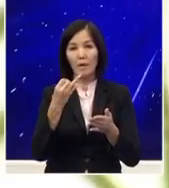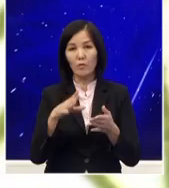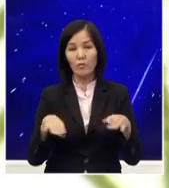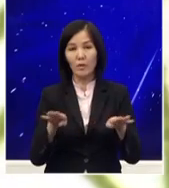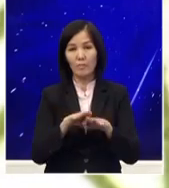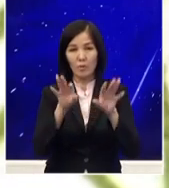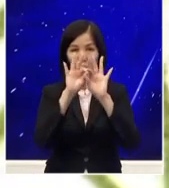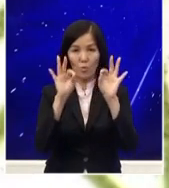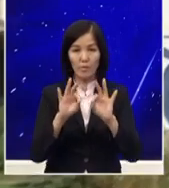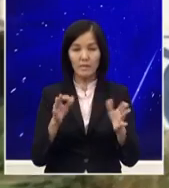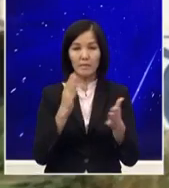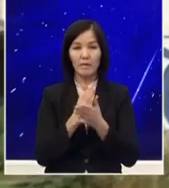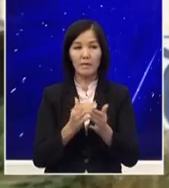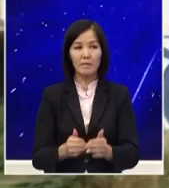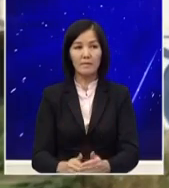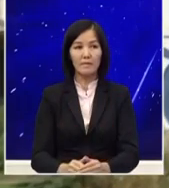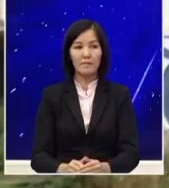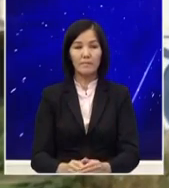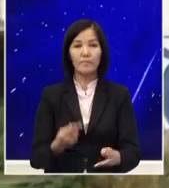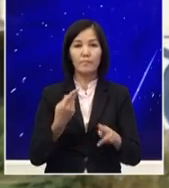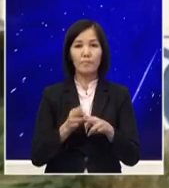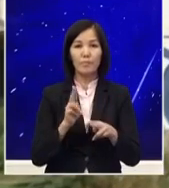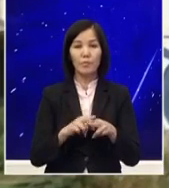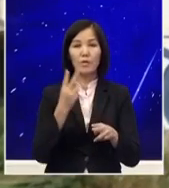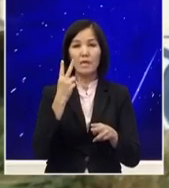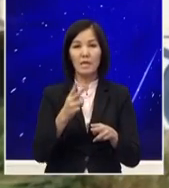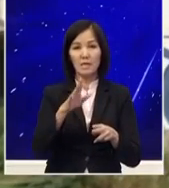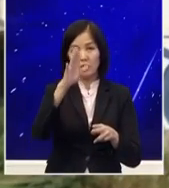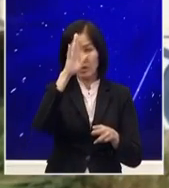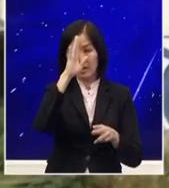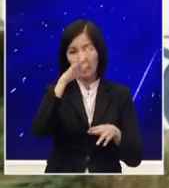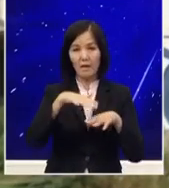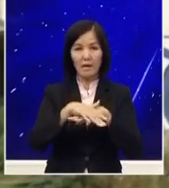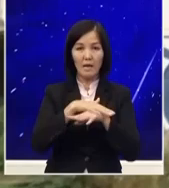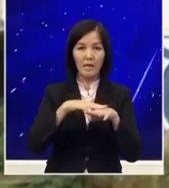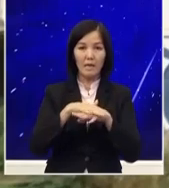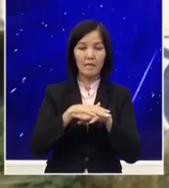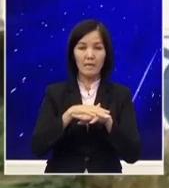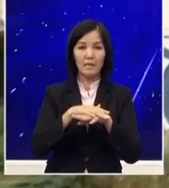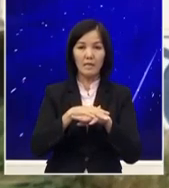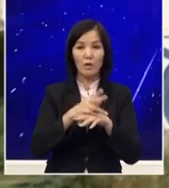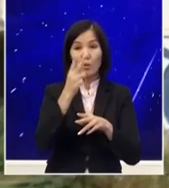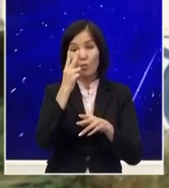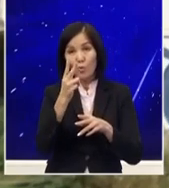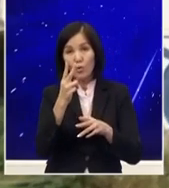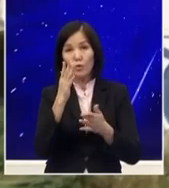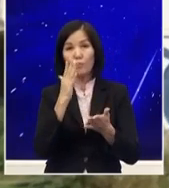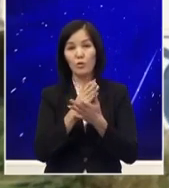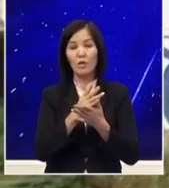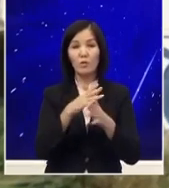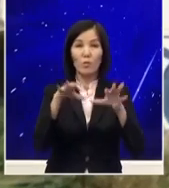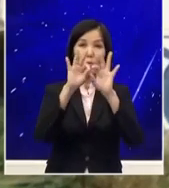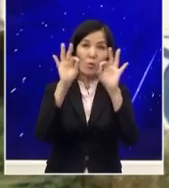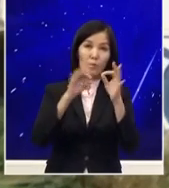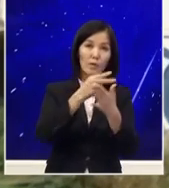да халықтың құрмет ерек. Енді бұл екі азаматтың да мысалы елге халыққа көрініп салынғаным бізге қуанышты, өйткені